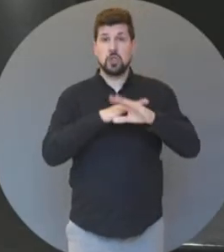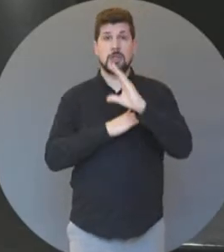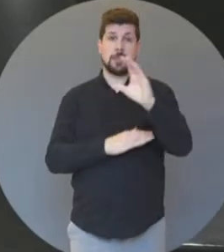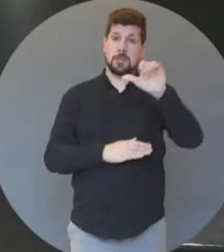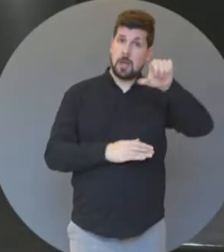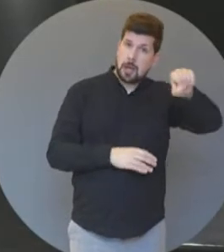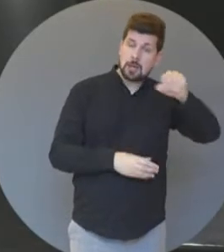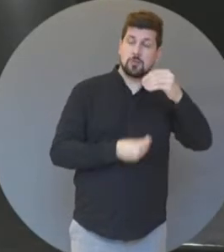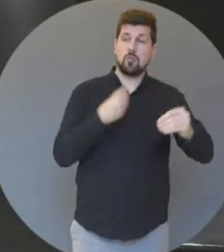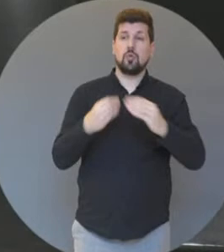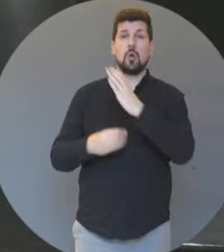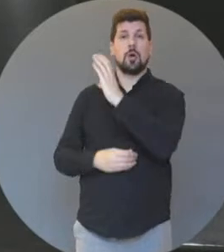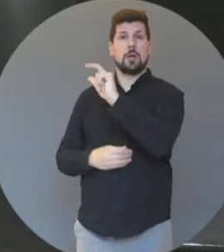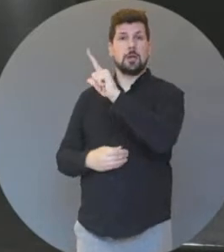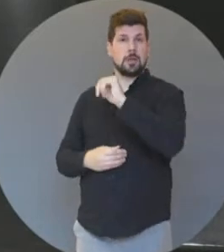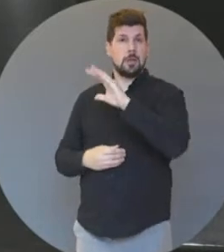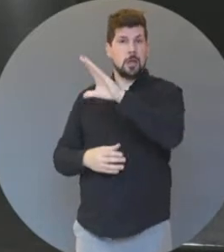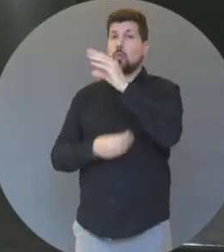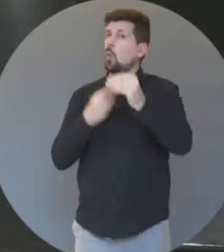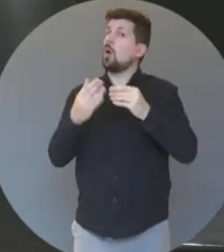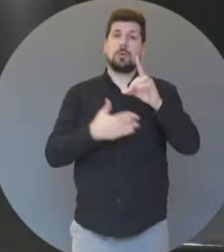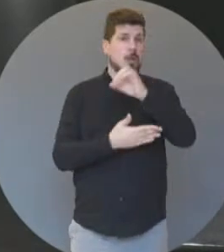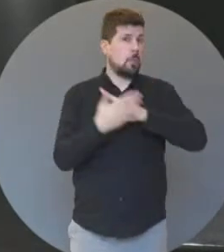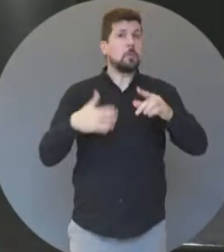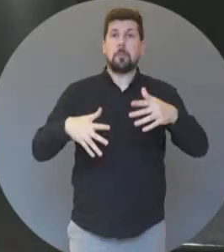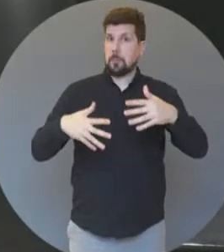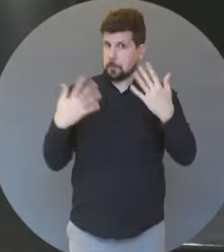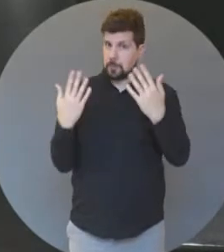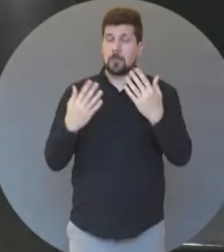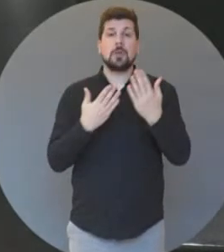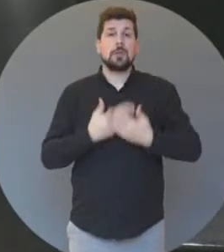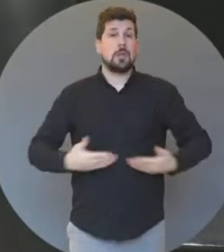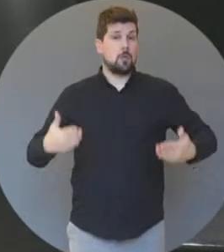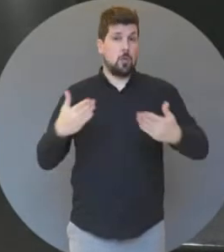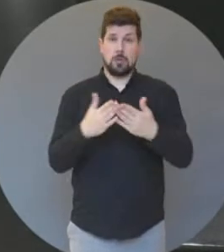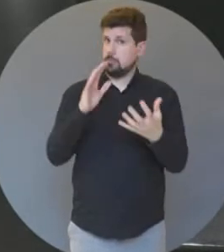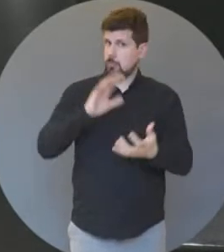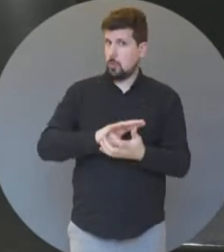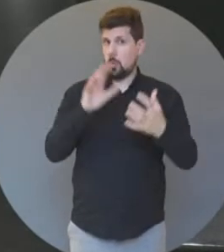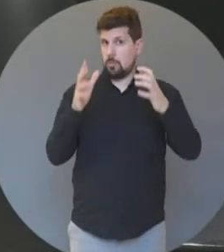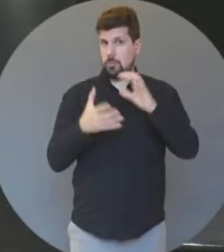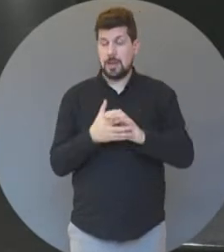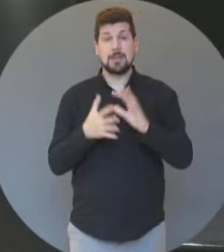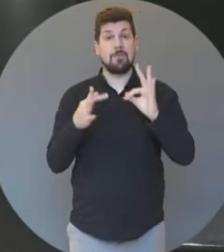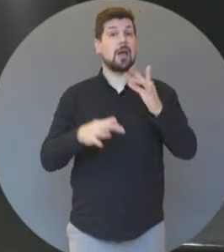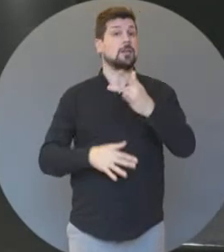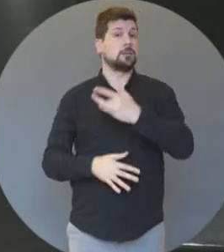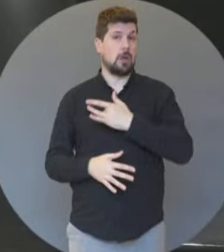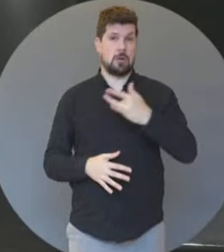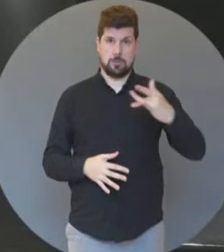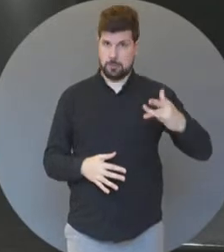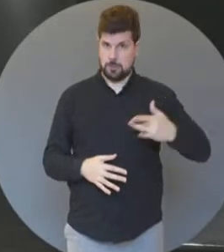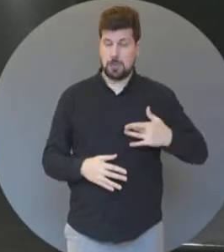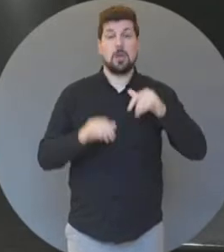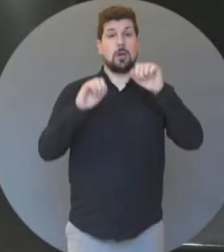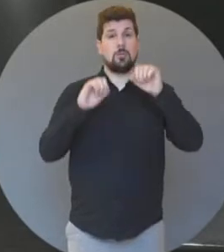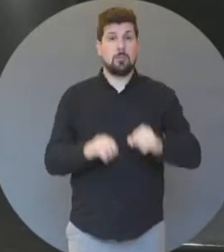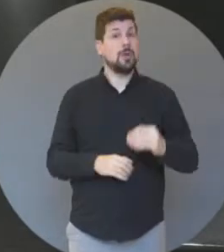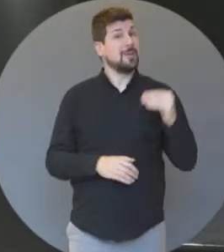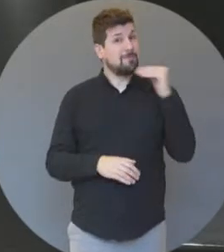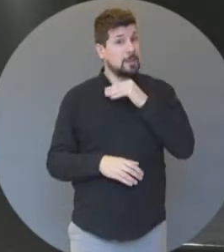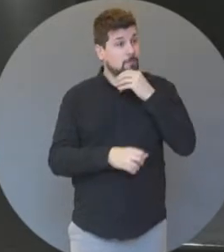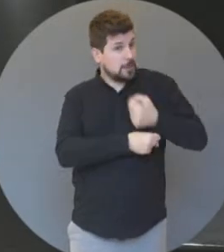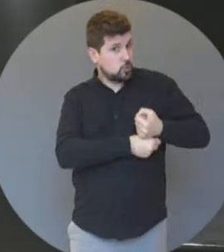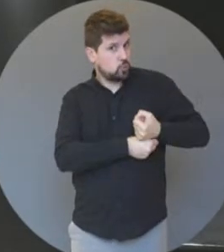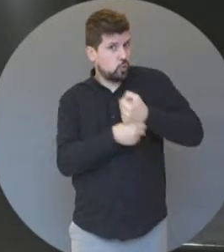ceux du département et pour ceux qui auraient une situation complexe médicale d'avoir un appui rapide avec le